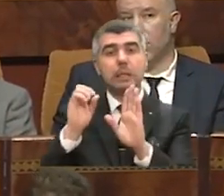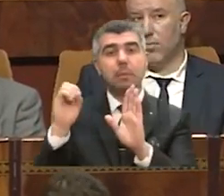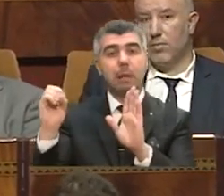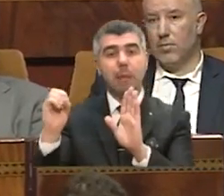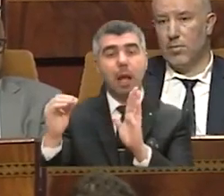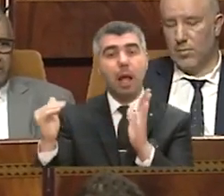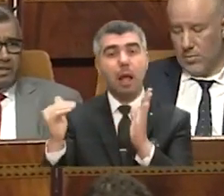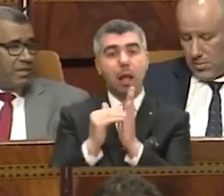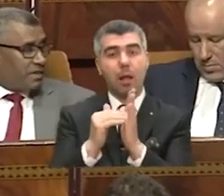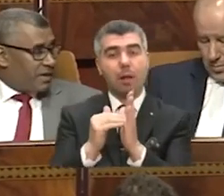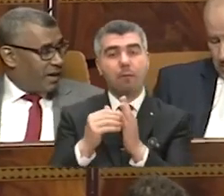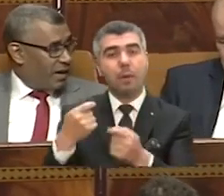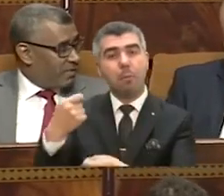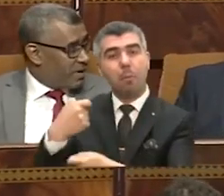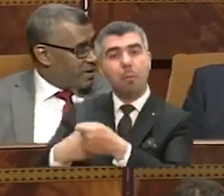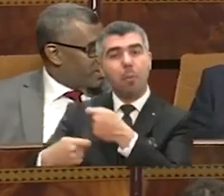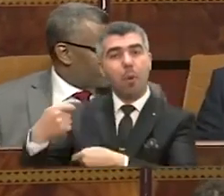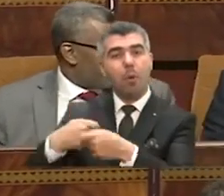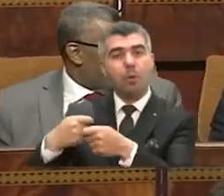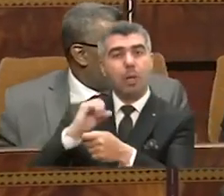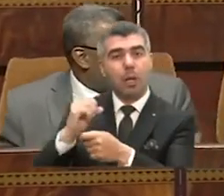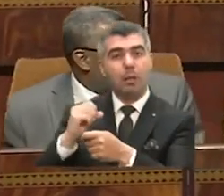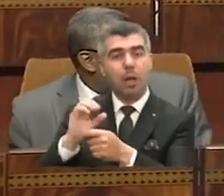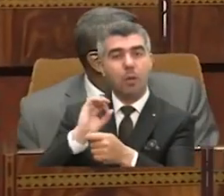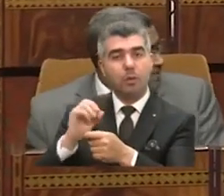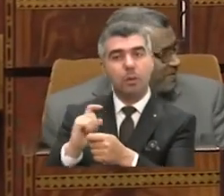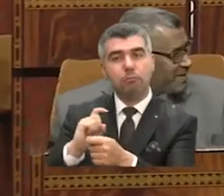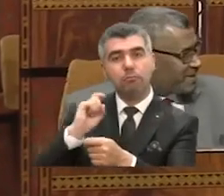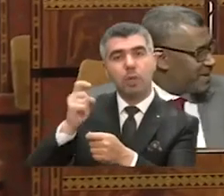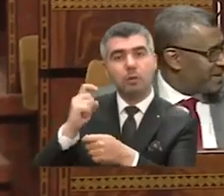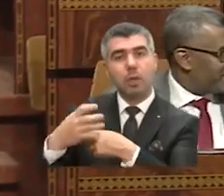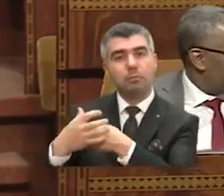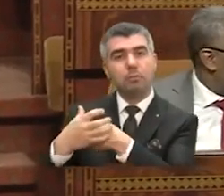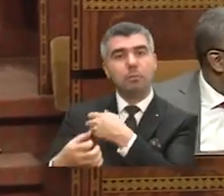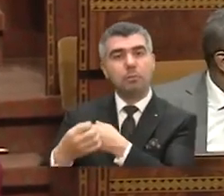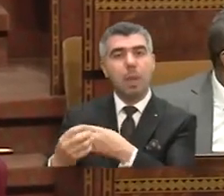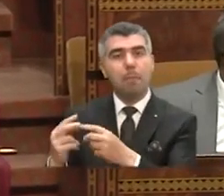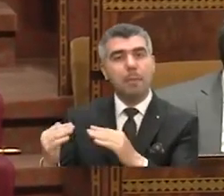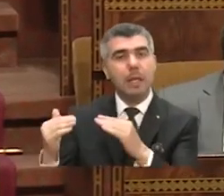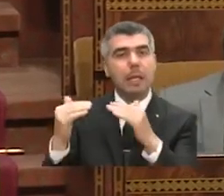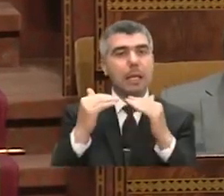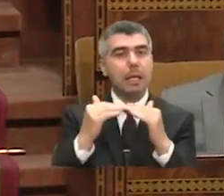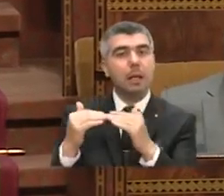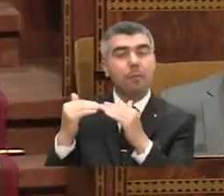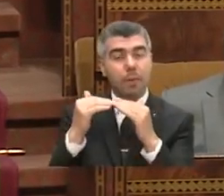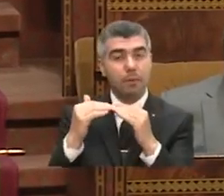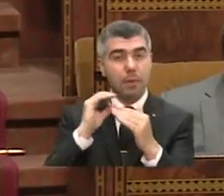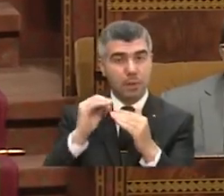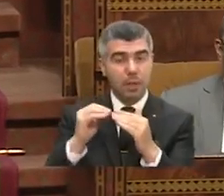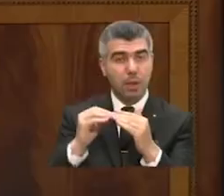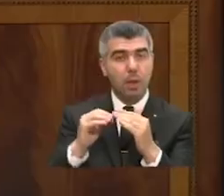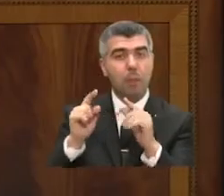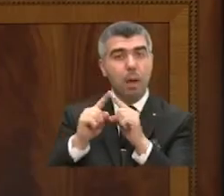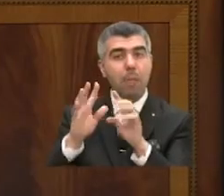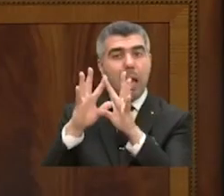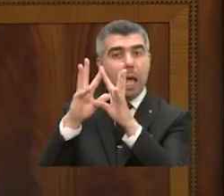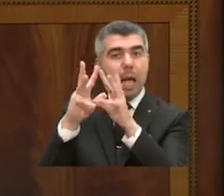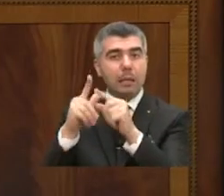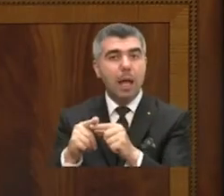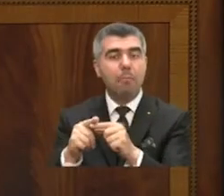والصناع التقليديين الخاضعين لنظام المساهمة المهنية الموحد والذين يمسكون